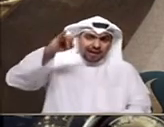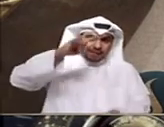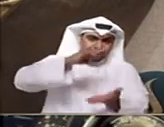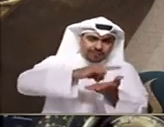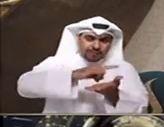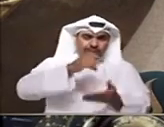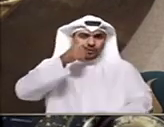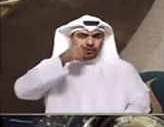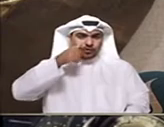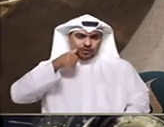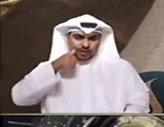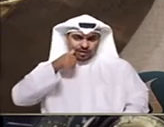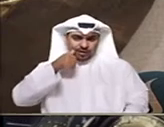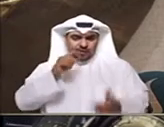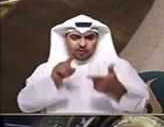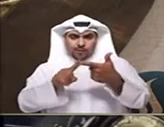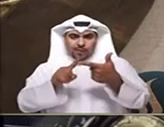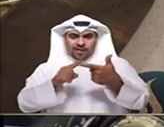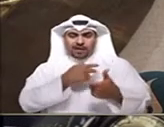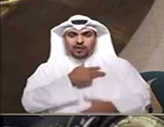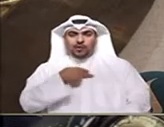بالجيش، ونشكر أيضا وزارة الخارجية